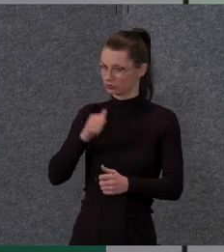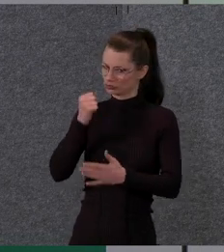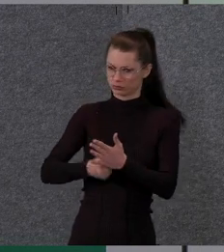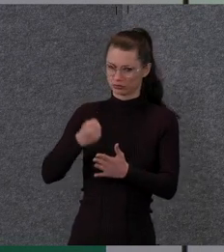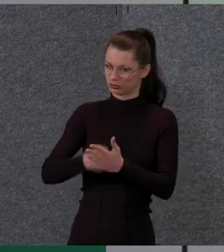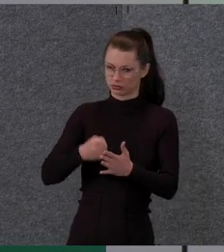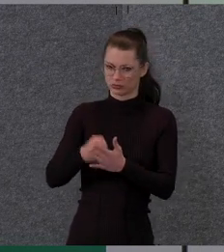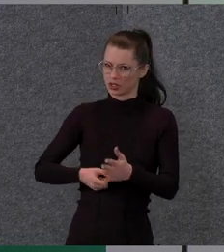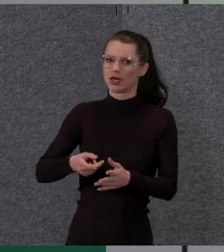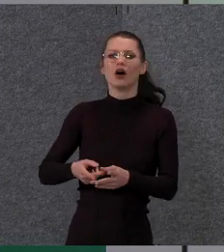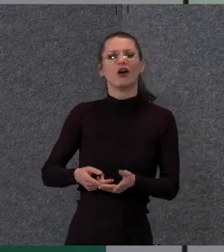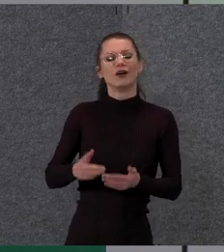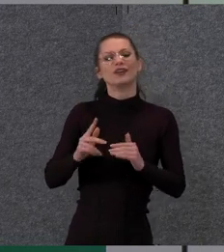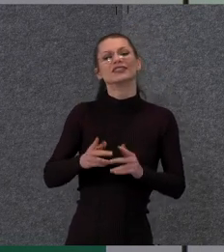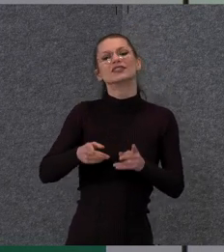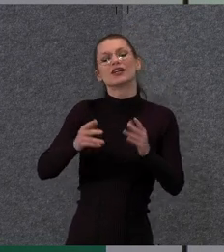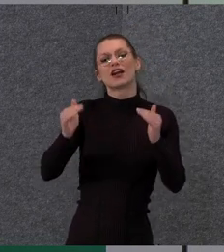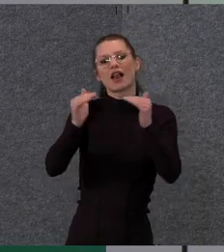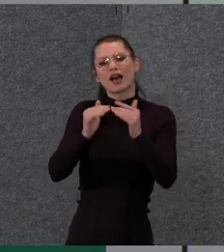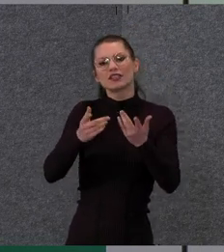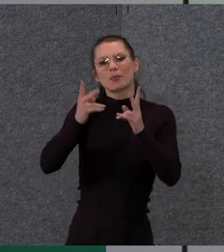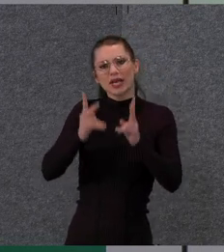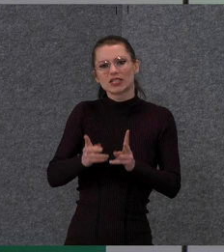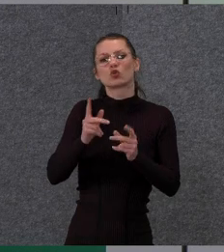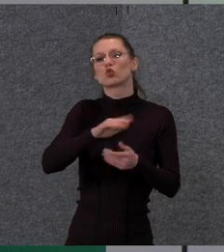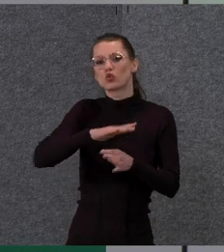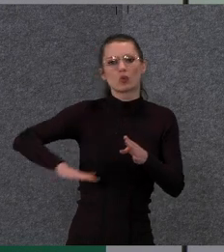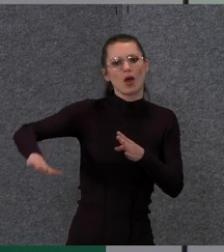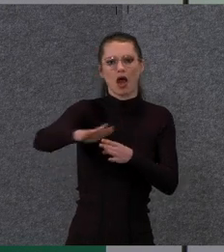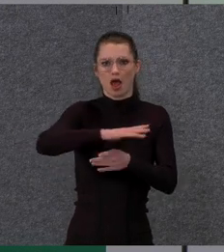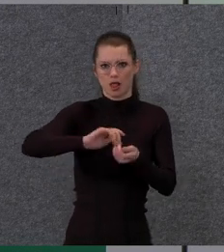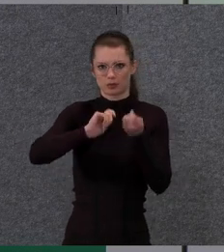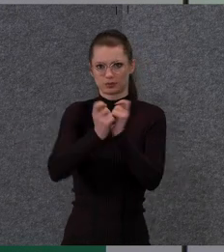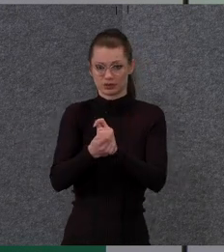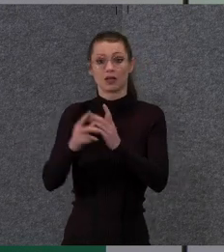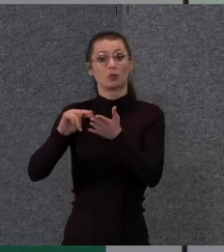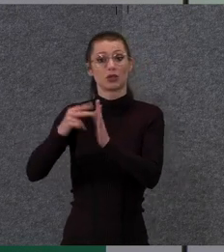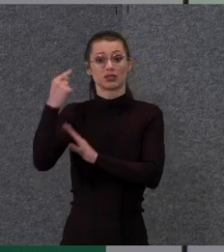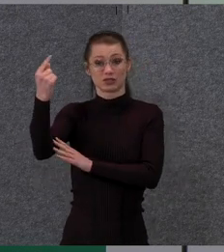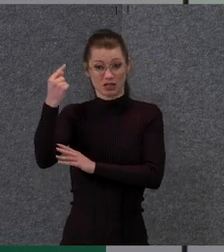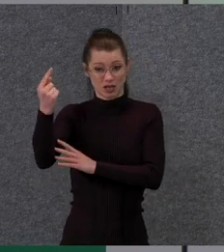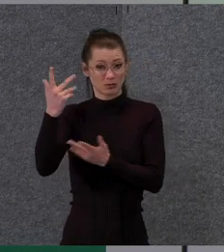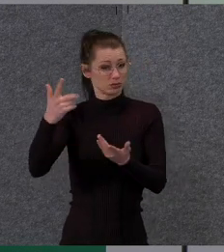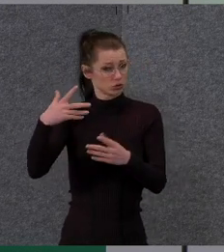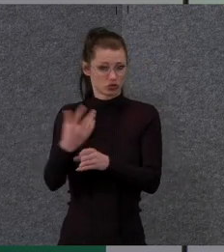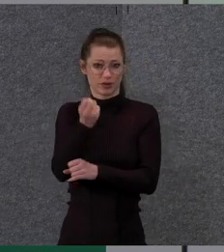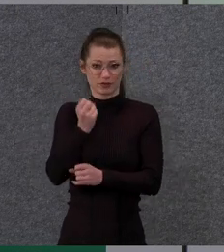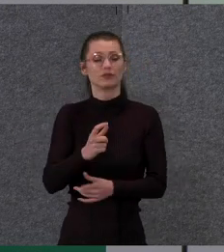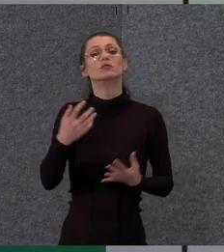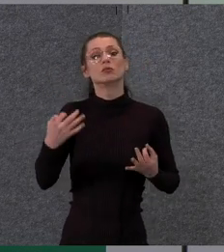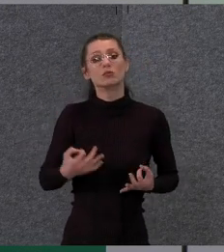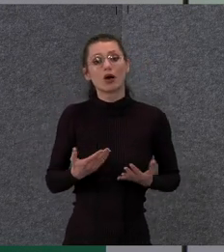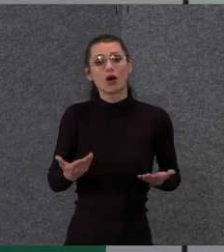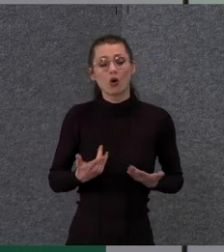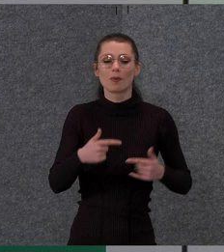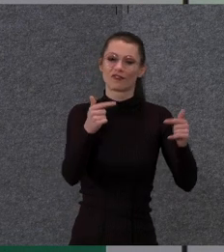Ebenen umsetzen. Die Politik hat die Instrumente dafür in der Hand. Was wir brauchen, sind unter anderem eine Aufwertung